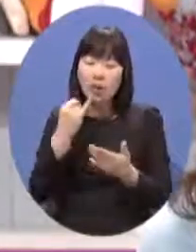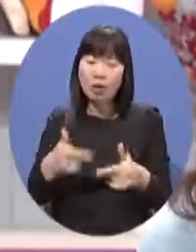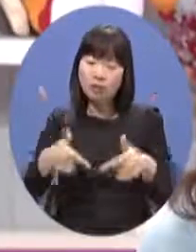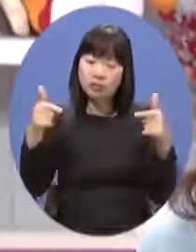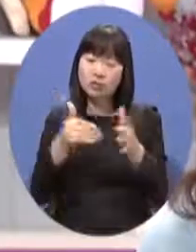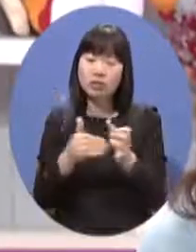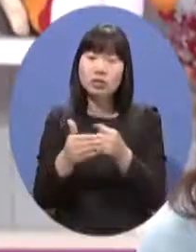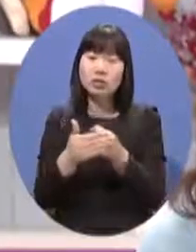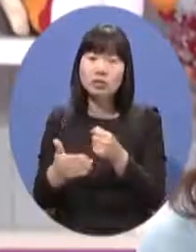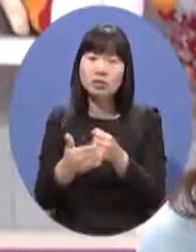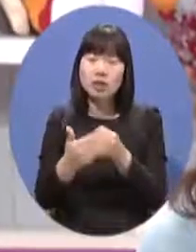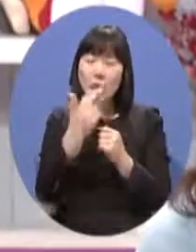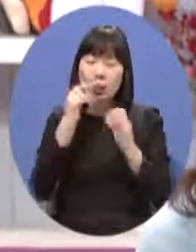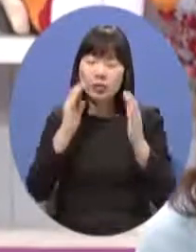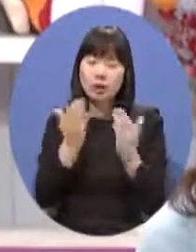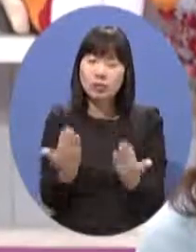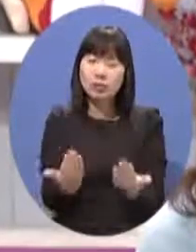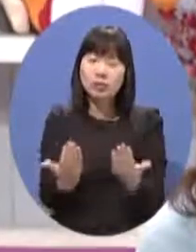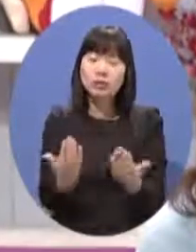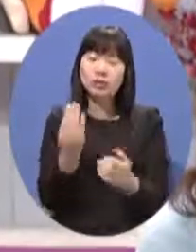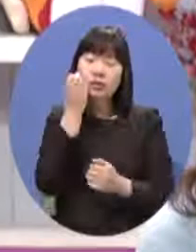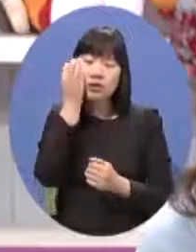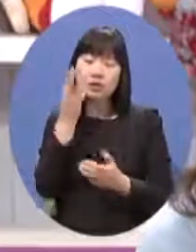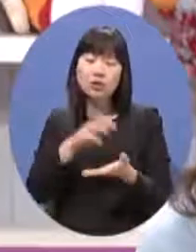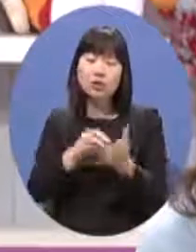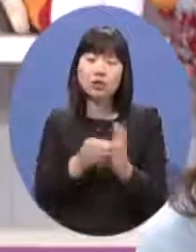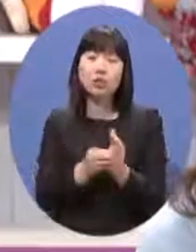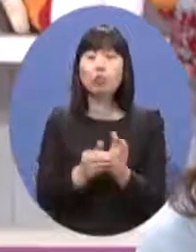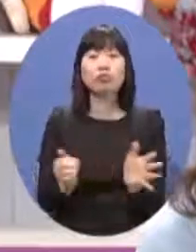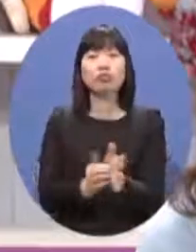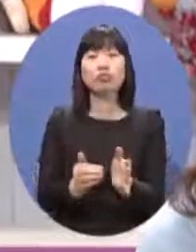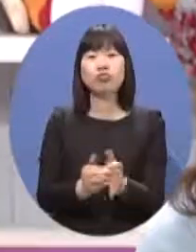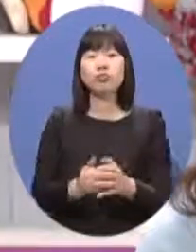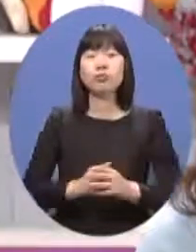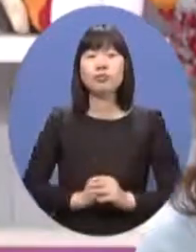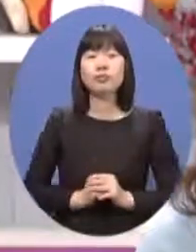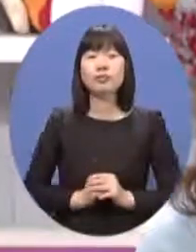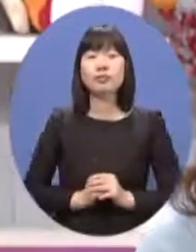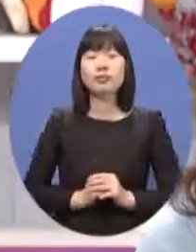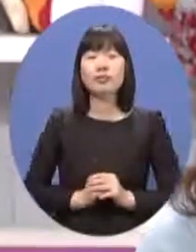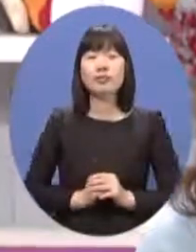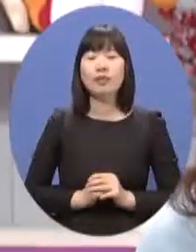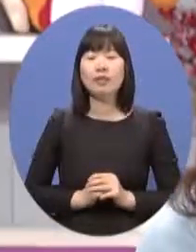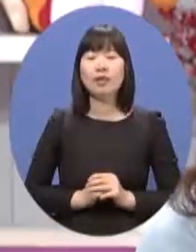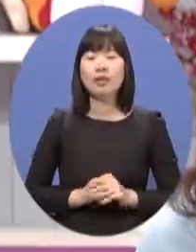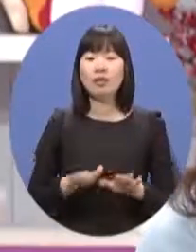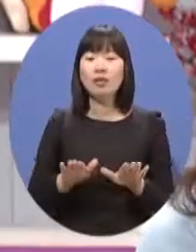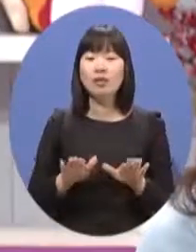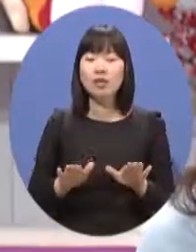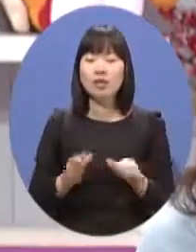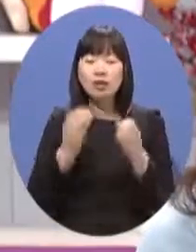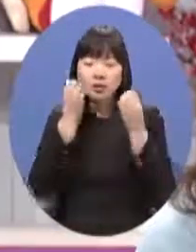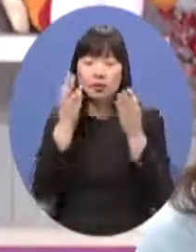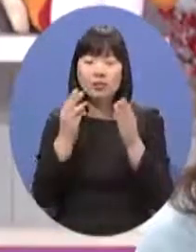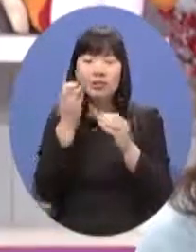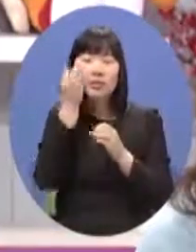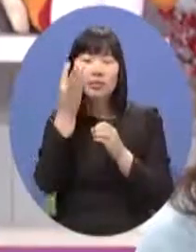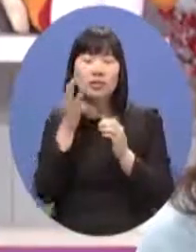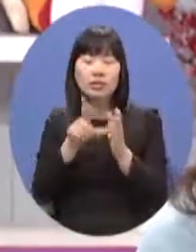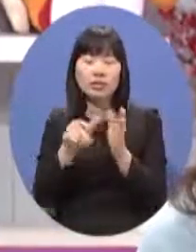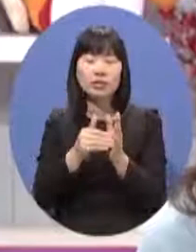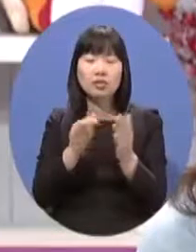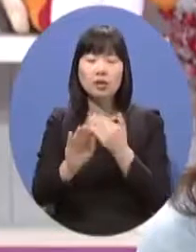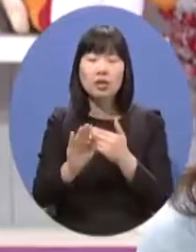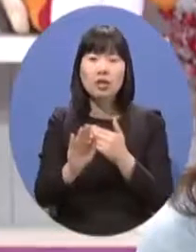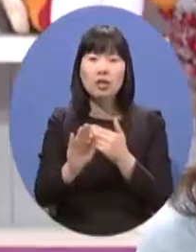많아서 근데 육아휴직이 한 3개월 정도밖에 안 된단 말이에요. 3개월. 출산휴가가. 그러면 이제 3개월 지나면 이제 일터로